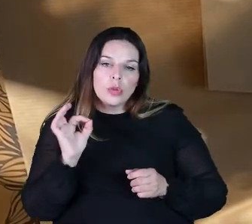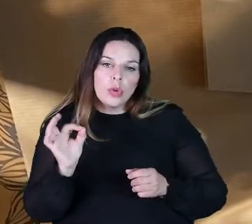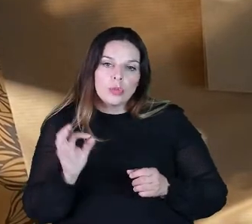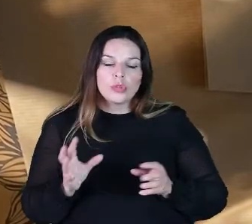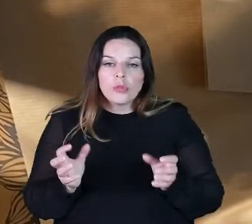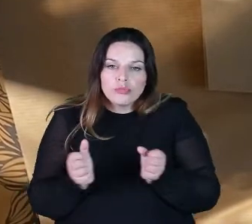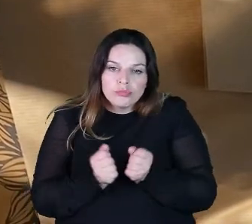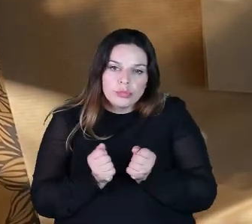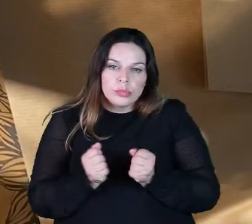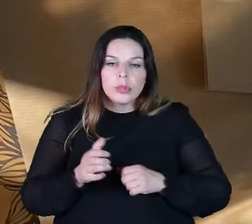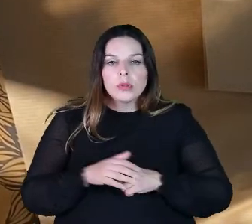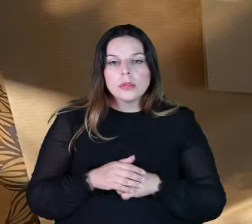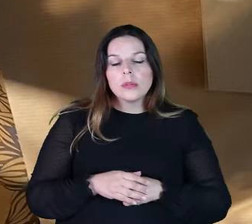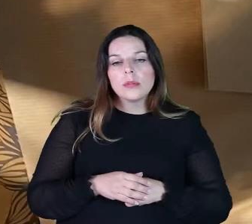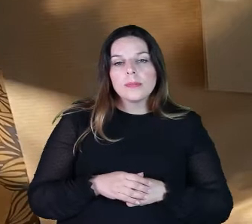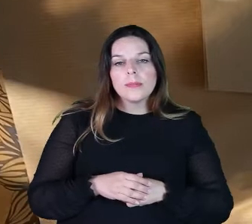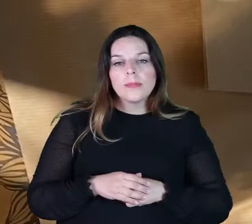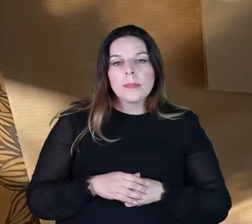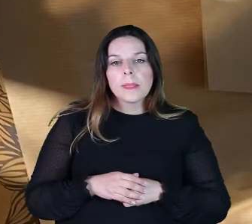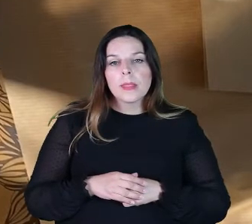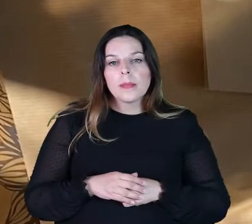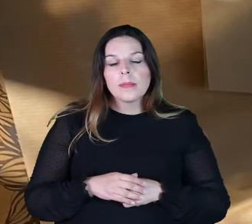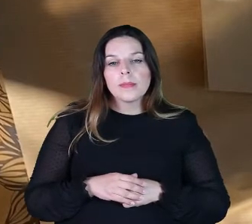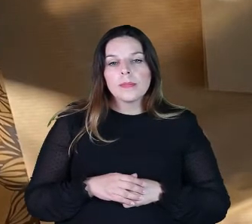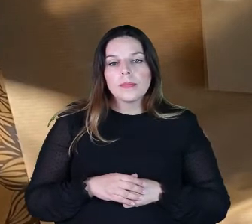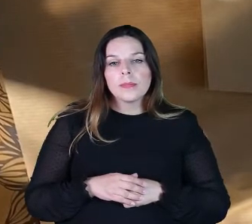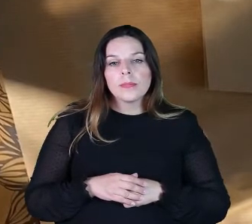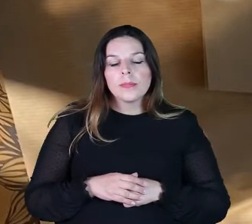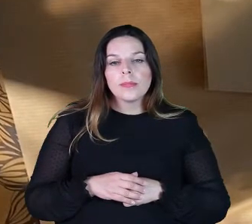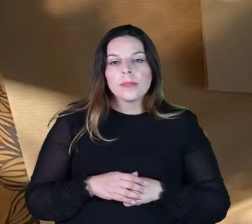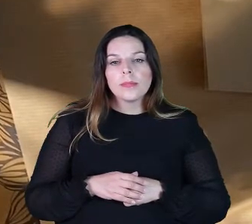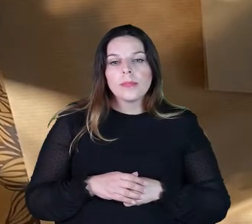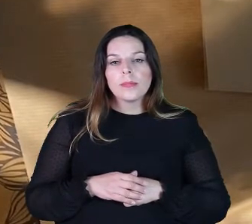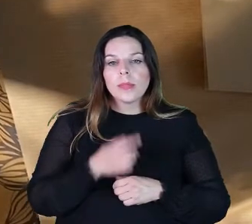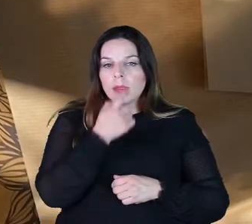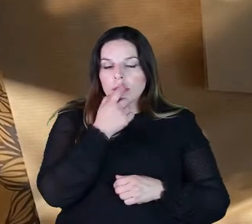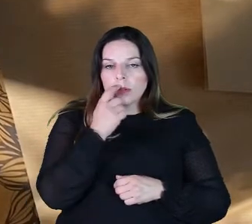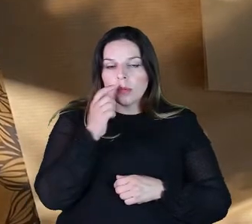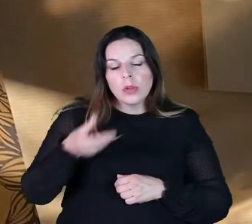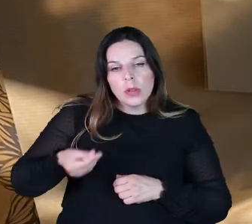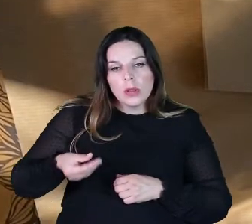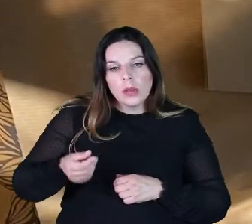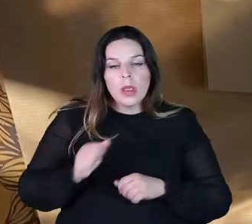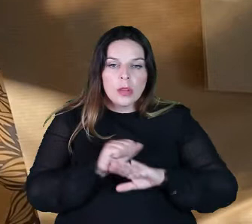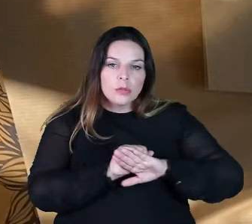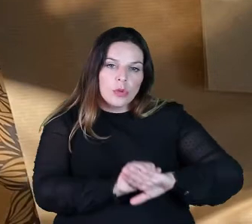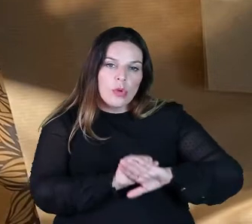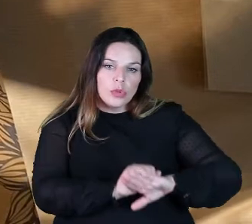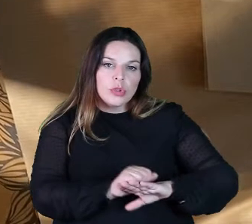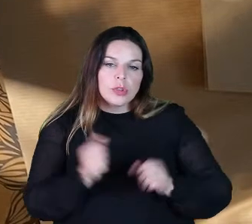ale musisz też cały czas z tym pracować, żeby ząbki dokleiły się do środka